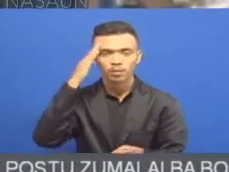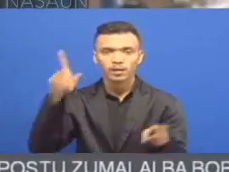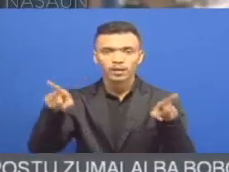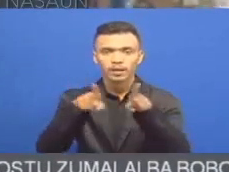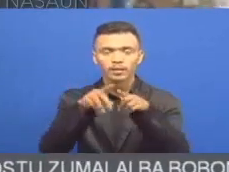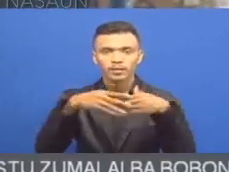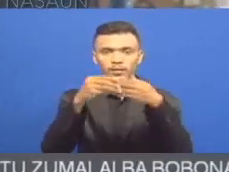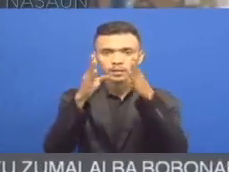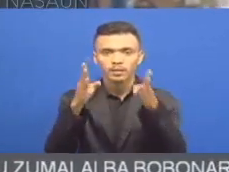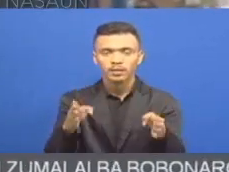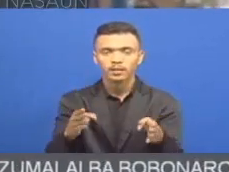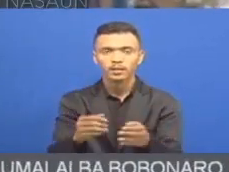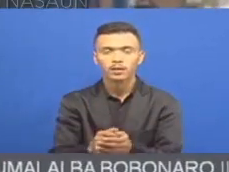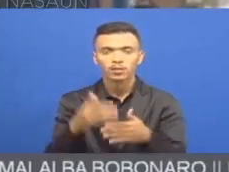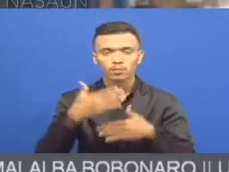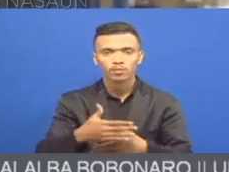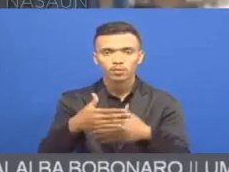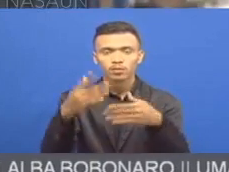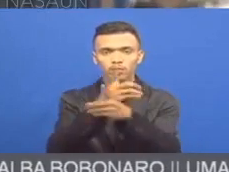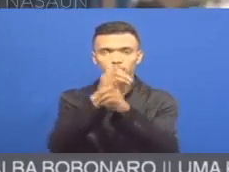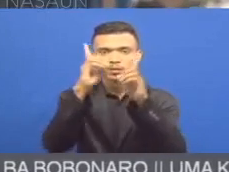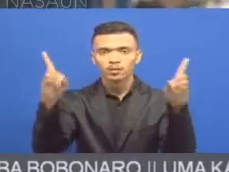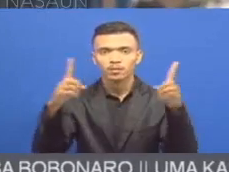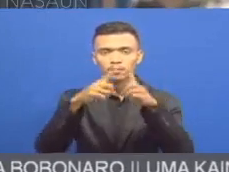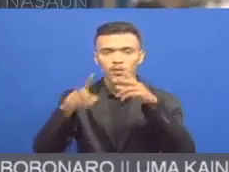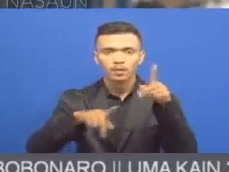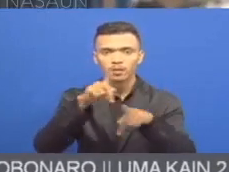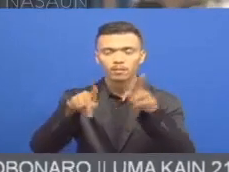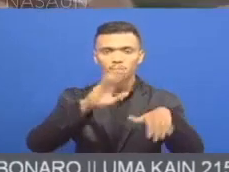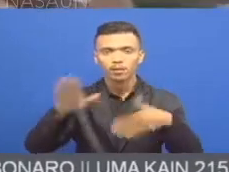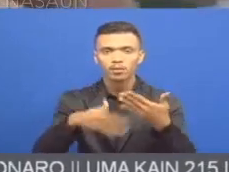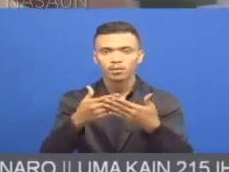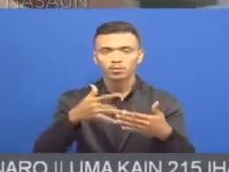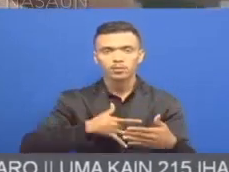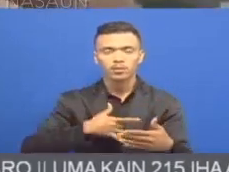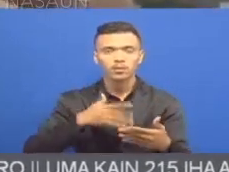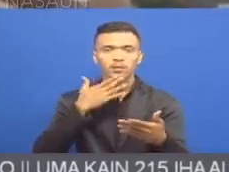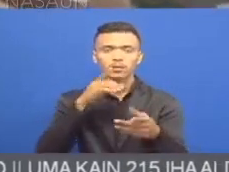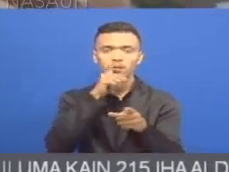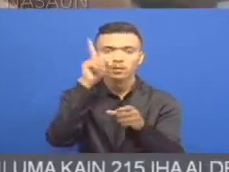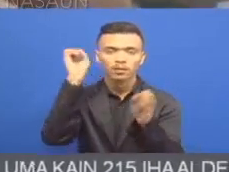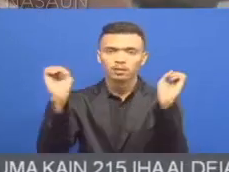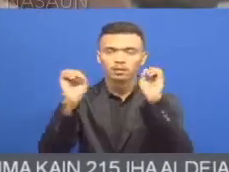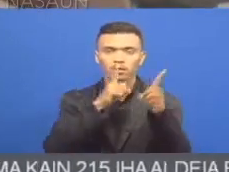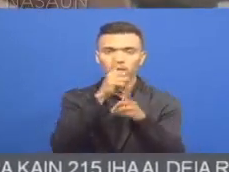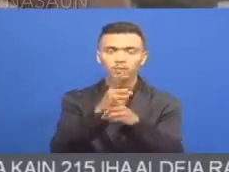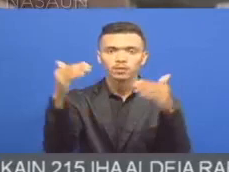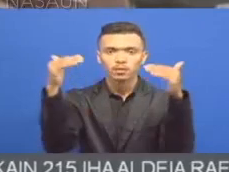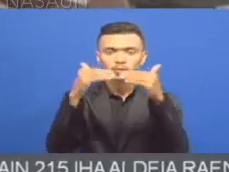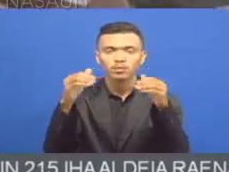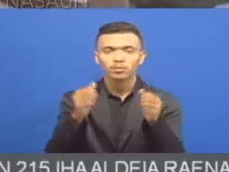lider idane be at rezeta prosesu demokrasia ba ema hotu ne hau nin la los. Encontro preparação ba elisaun